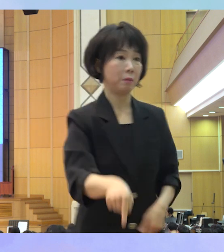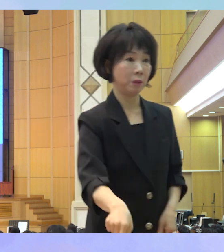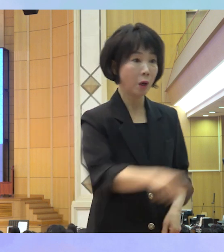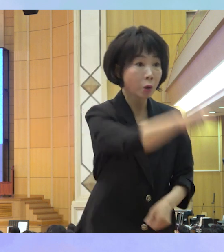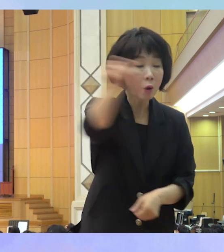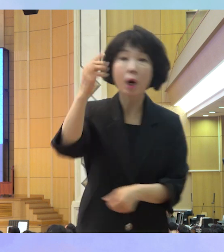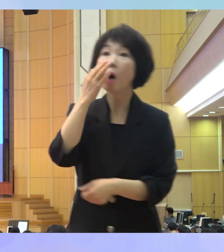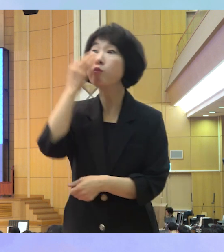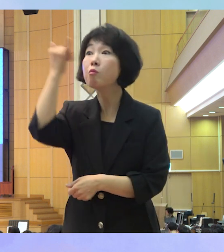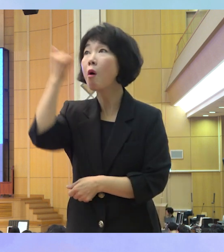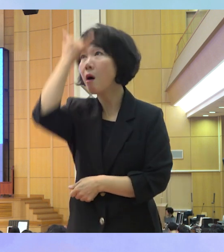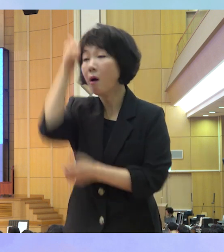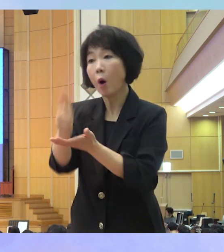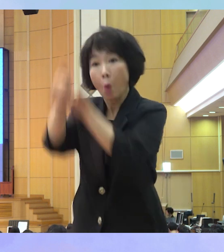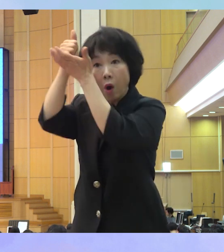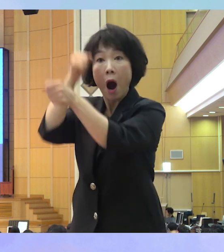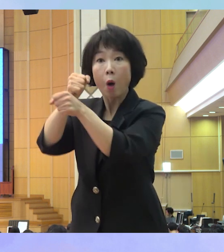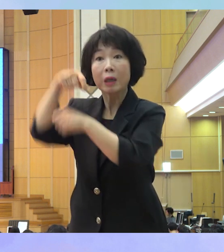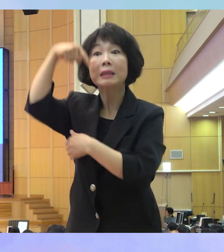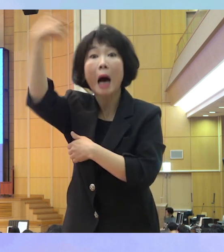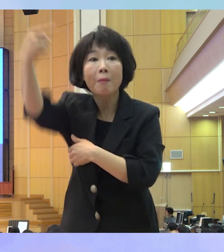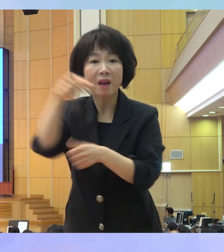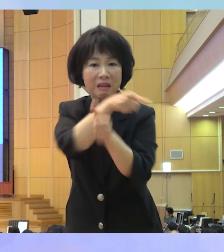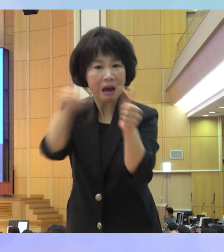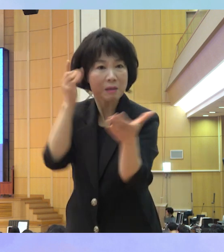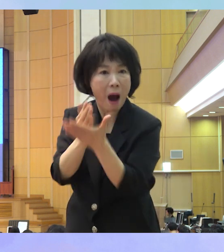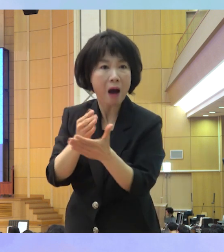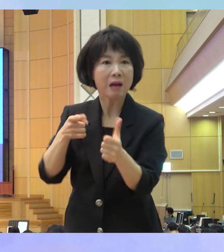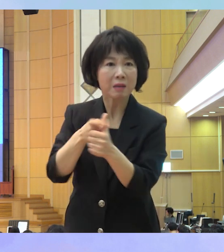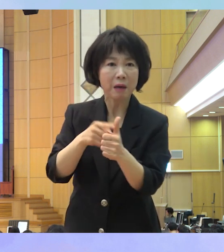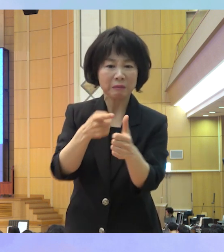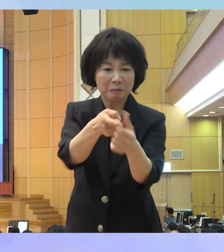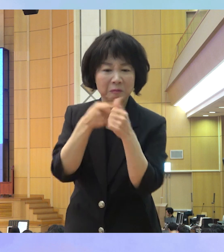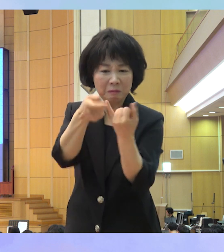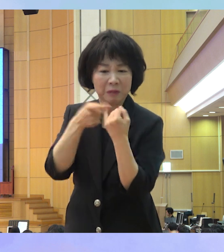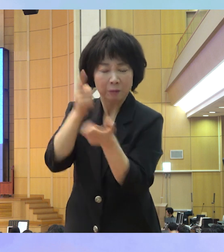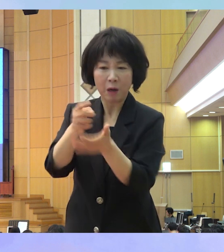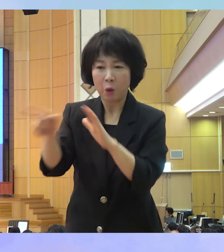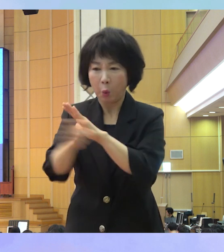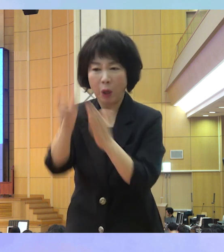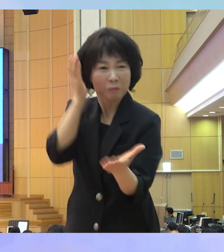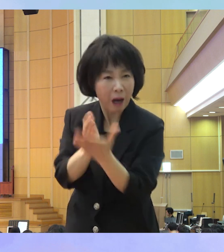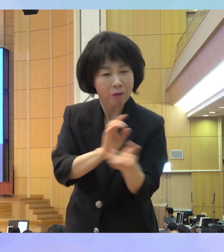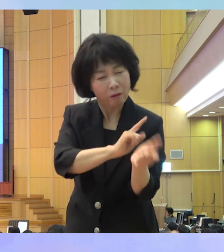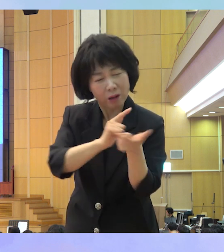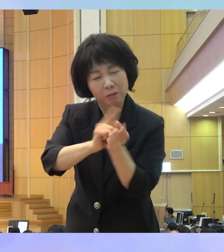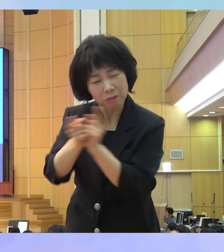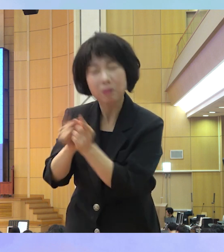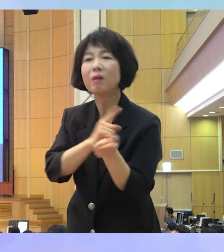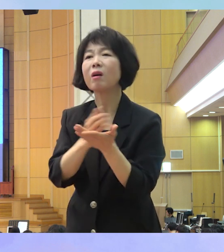부모를 공경하고, 그 다음에 살인하지 말고, 또 간음하지 말고, 도적질하지 말고